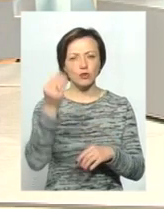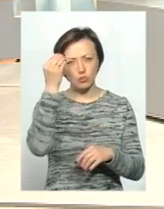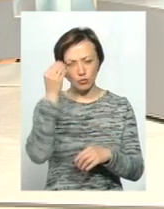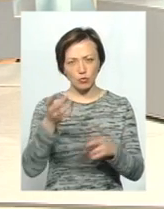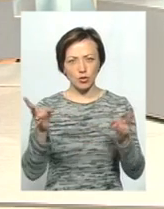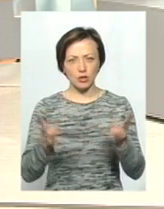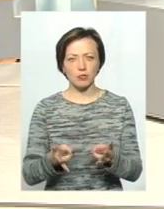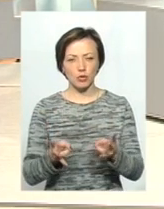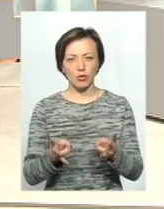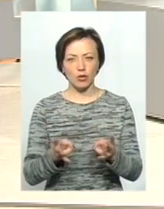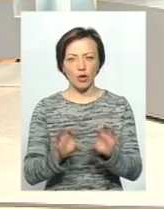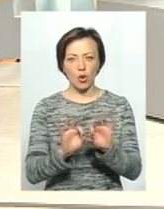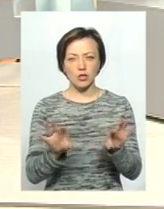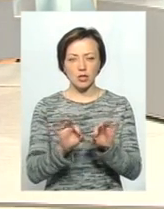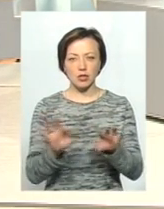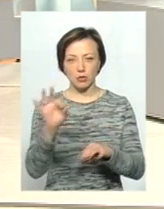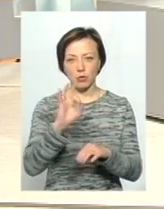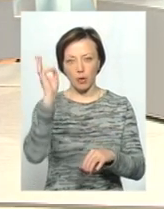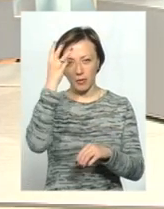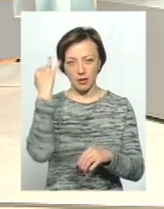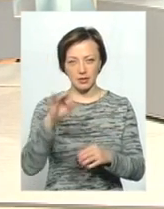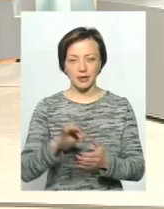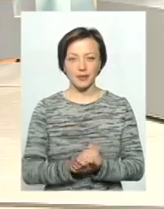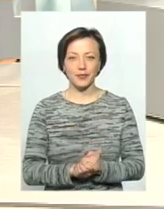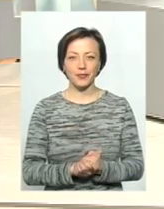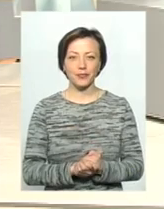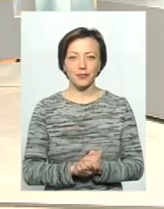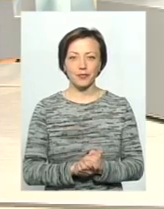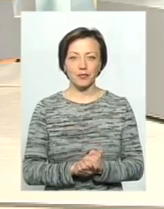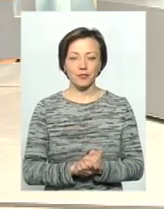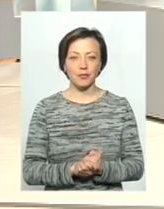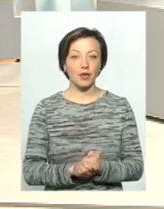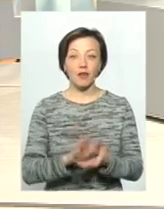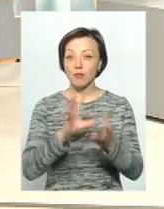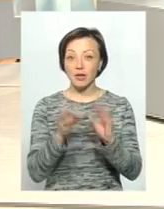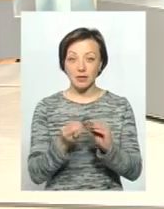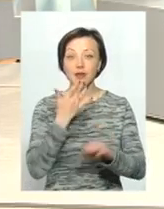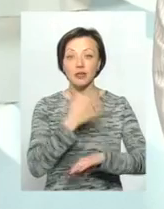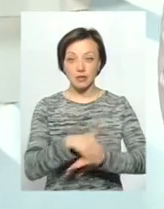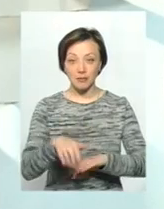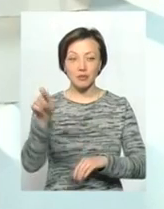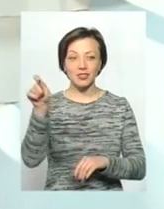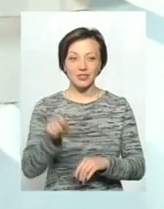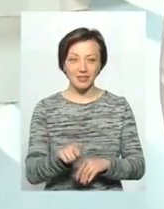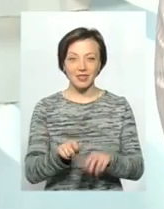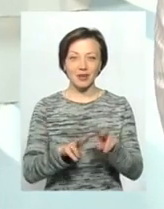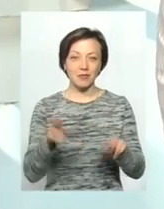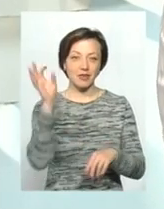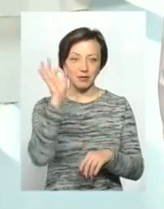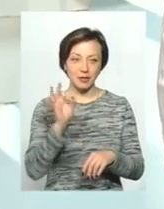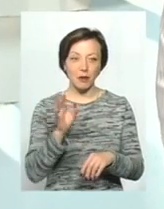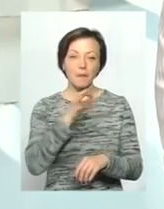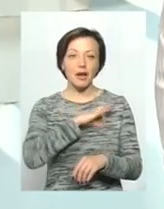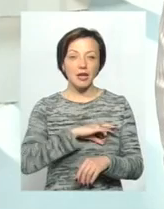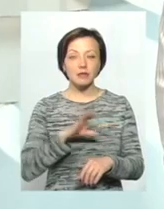йому потрібно розказати про Хмельницький? В принципі, іноземці і приїжджають, от як наші німці. Ну,